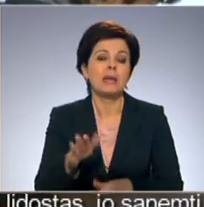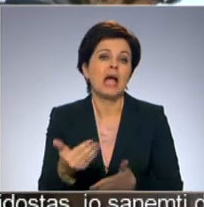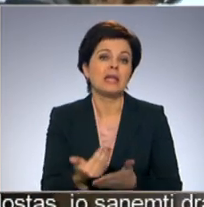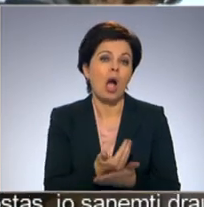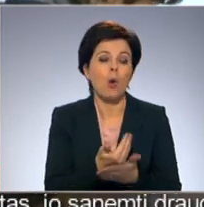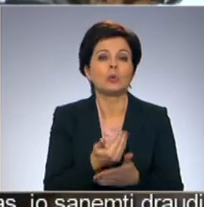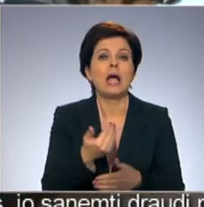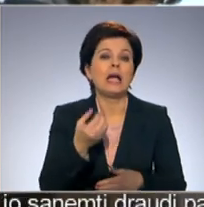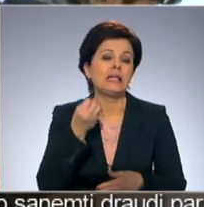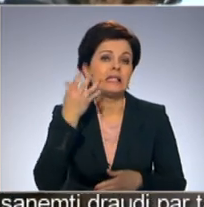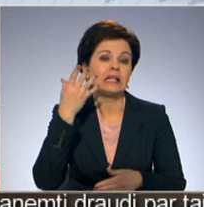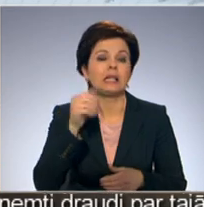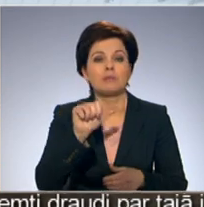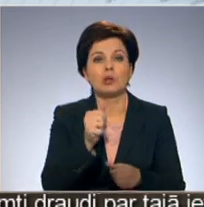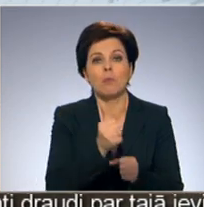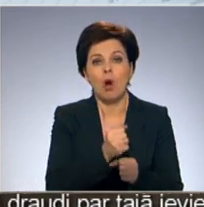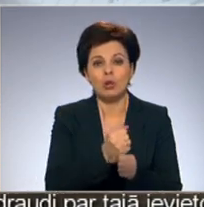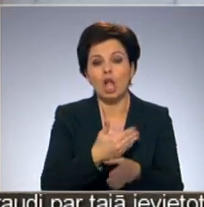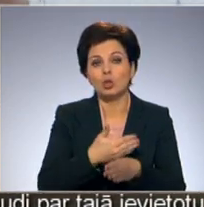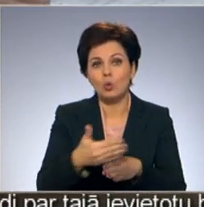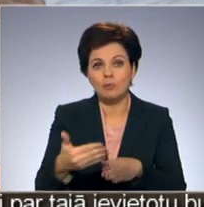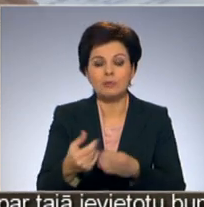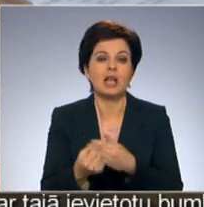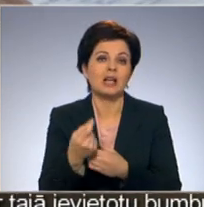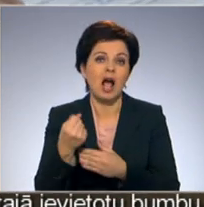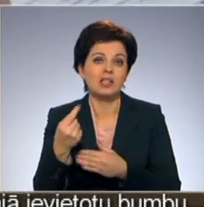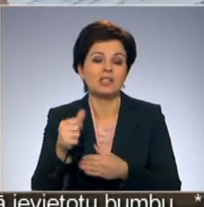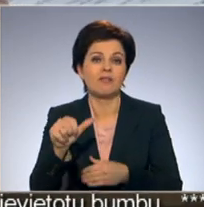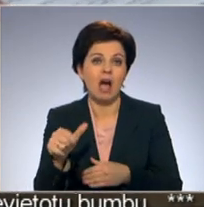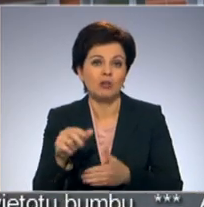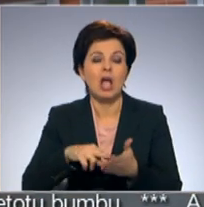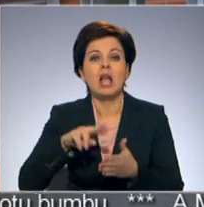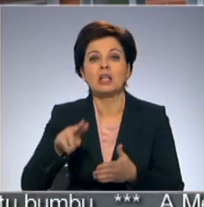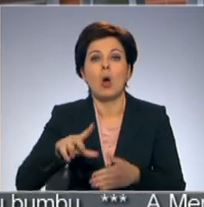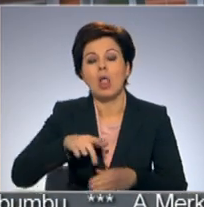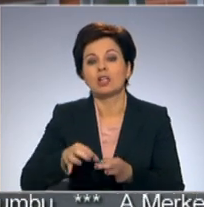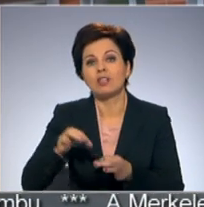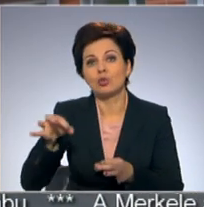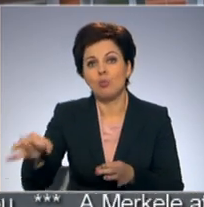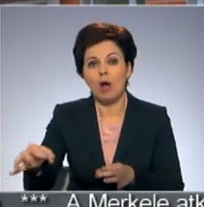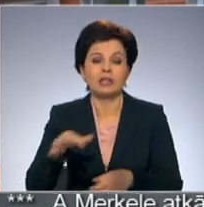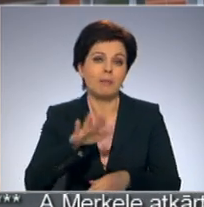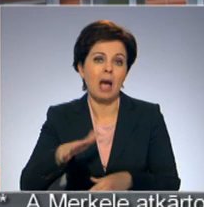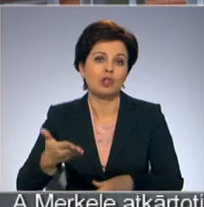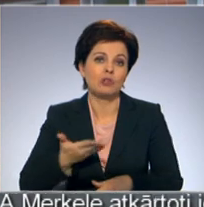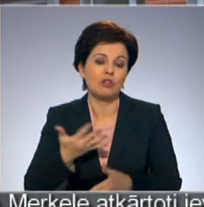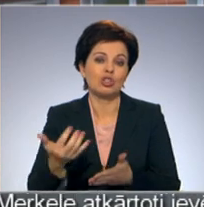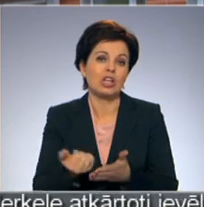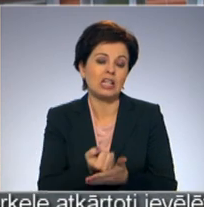izglītības modeļa izstrādes joprojām turpinās un jācer, tiks rasts variants, kas ļaus arī Latvijas novados dzīvojošiem bērniem iegūt